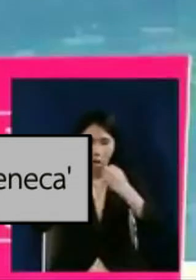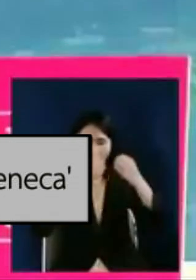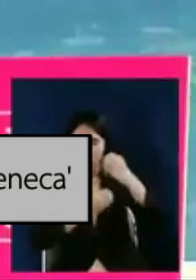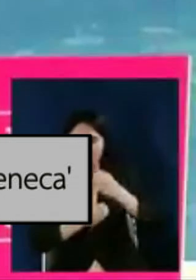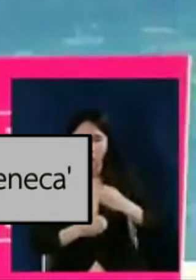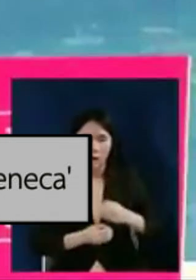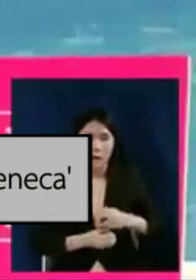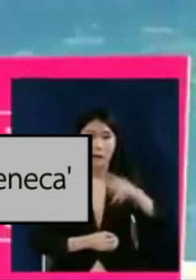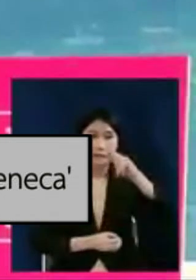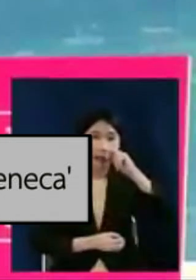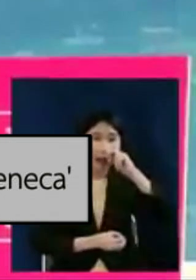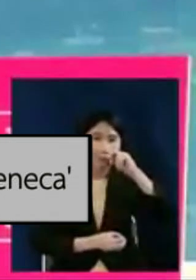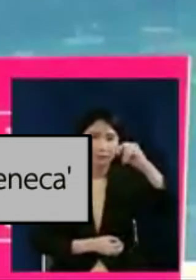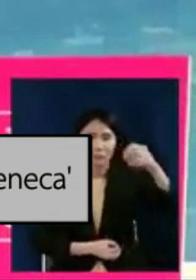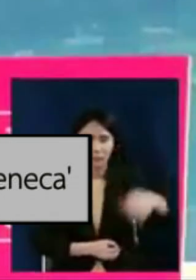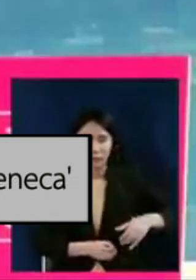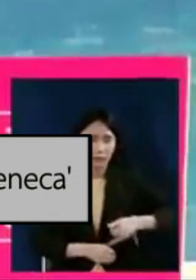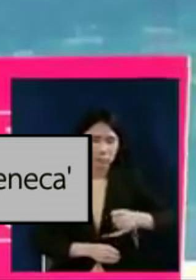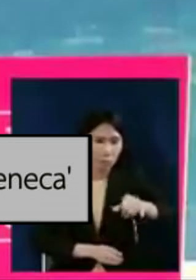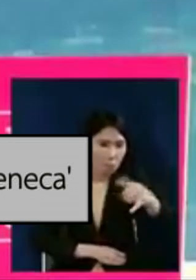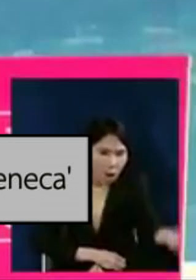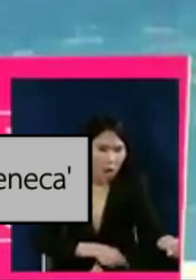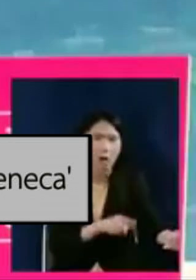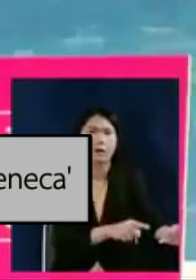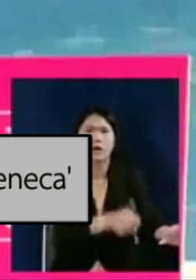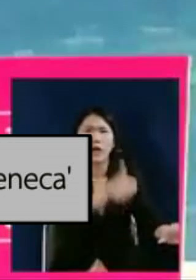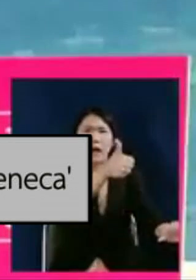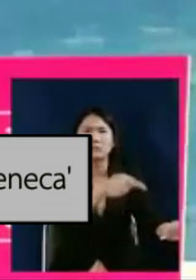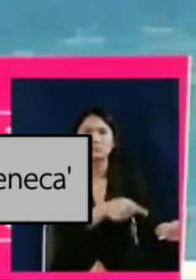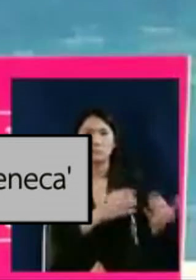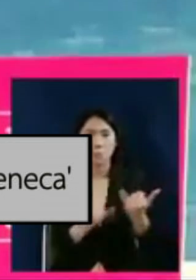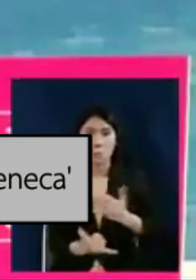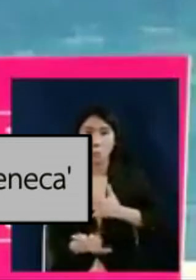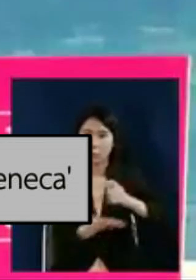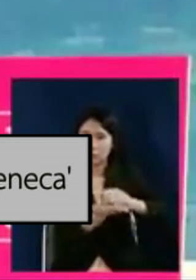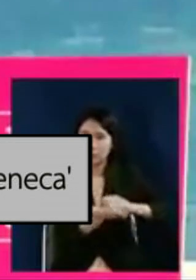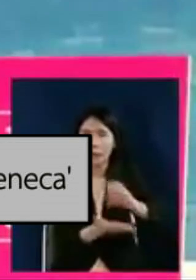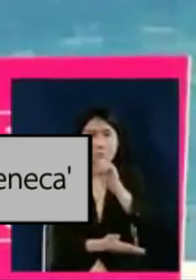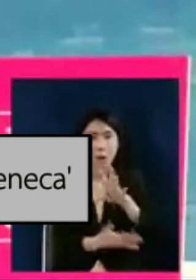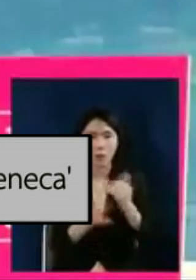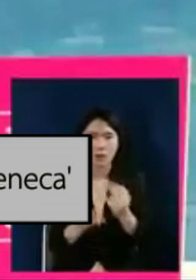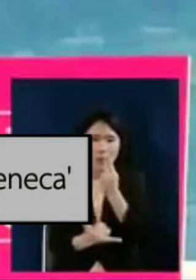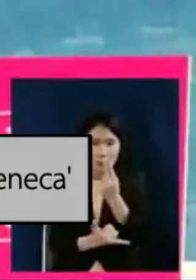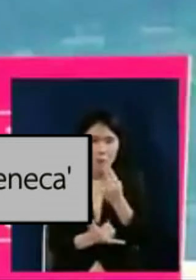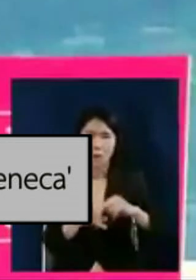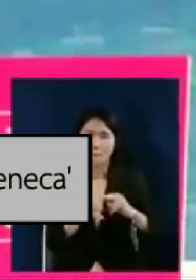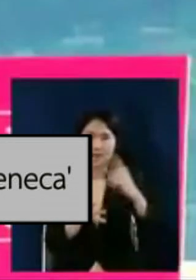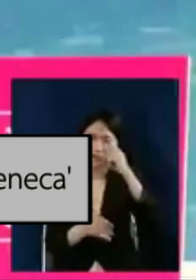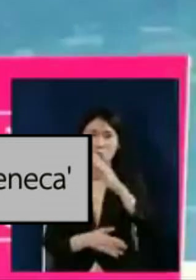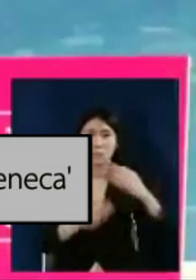เดินไปตกท่อหรือไหมครับผมก็จะต้องให้ไอ้เขียนทันทีเลยนะครับว่าเป็นอาการไม่พึงประสงค์